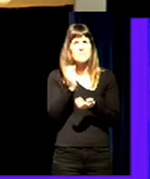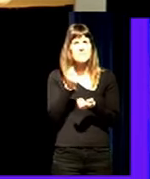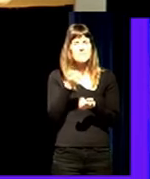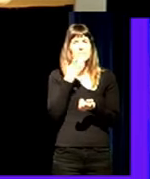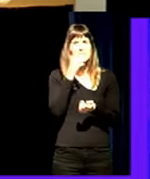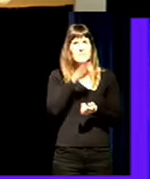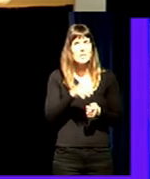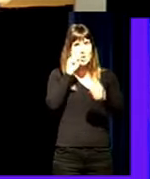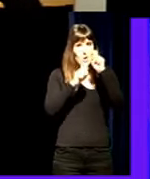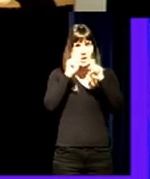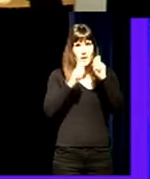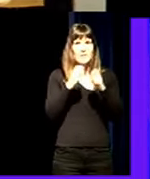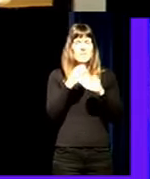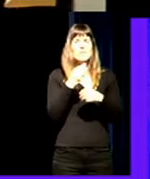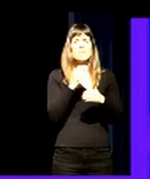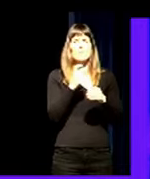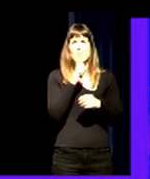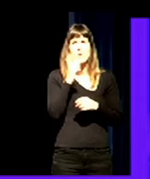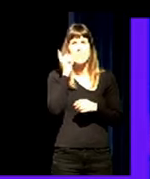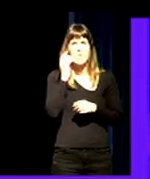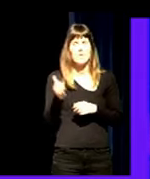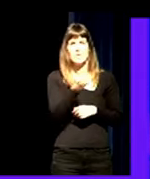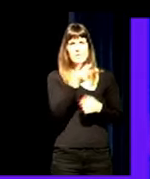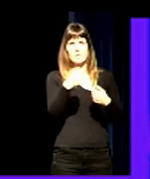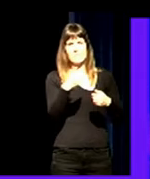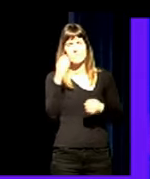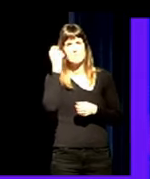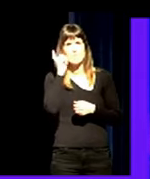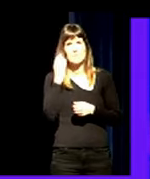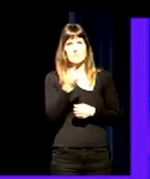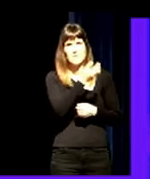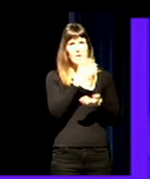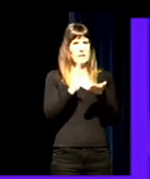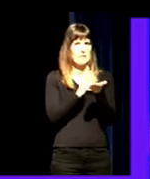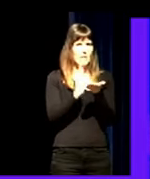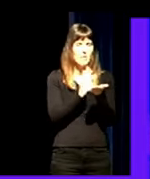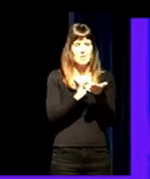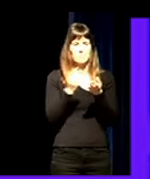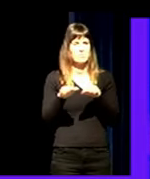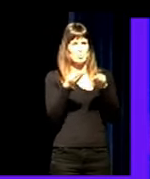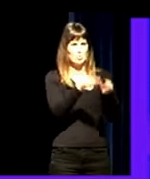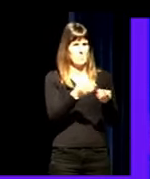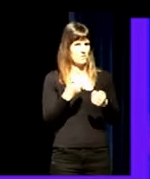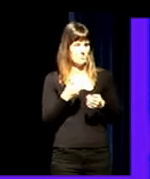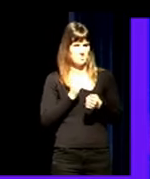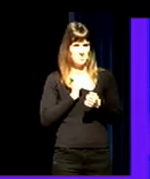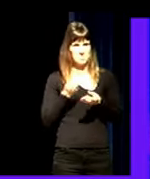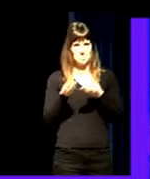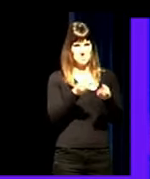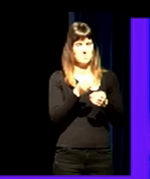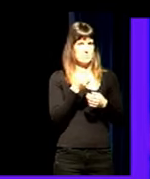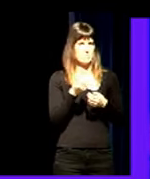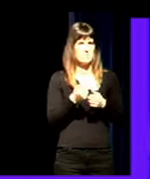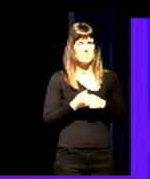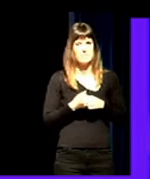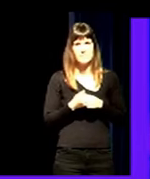da. Lehenengo betera, top, telefono. Edo tableta, edo zer deko una eskura. Klaro, hau da, gero nik familieki